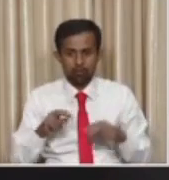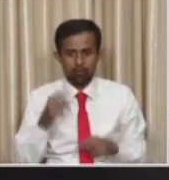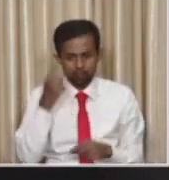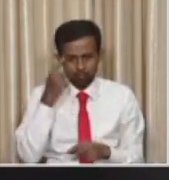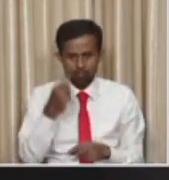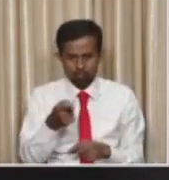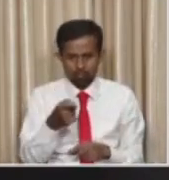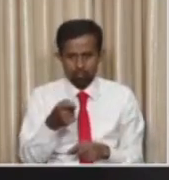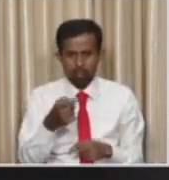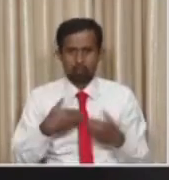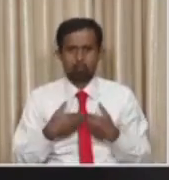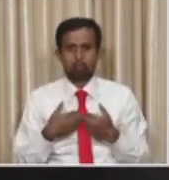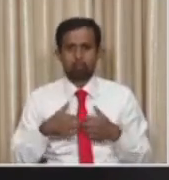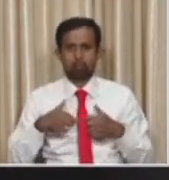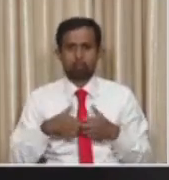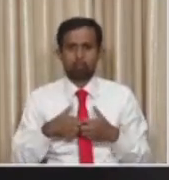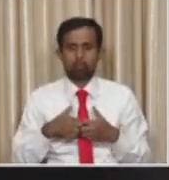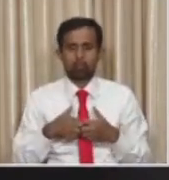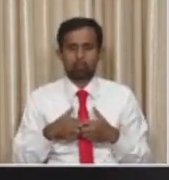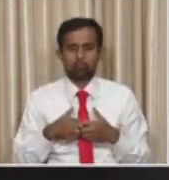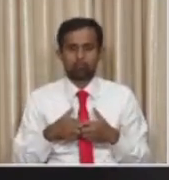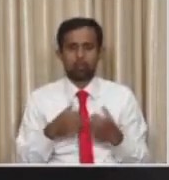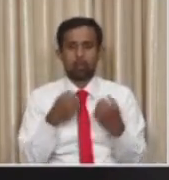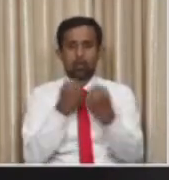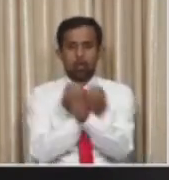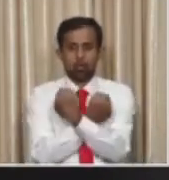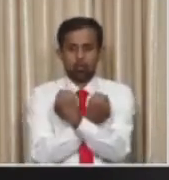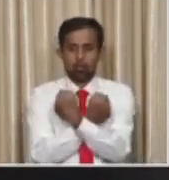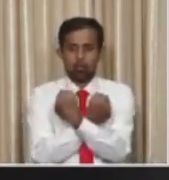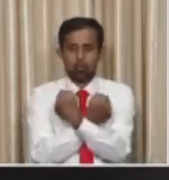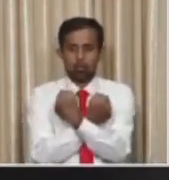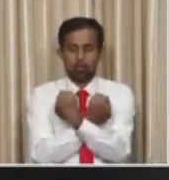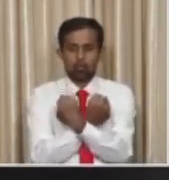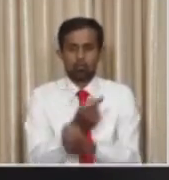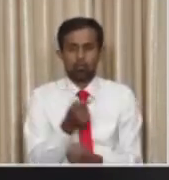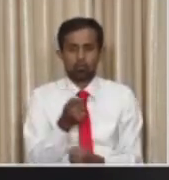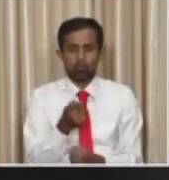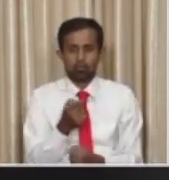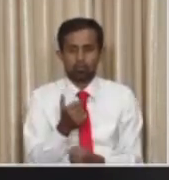අපිට ගැටලුවක් තියෙනවා. ඉතින් පොලිසියක මොකක් හරි